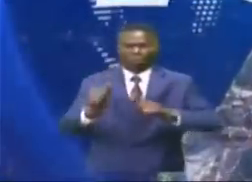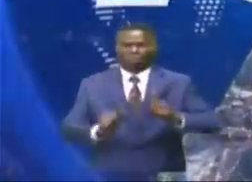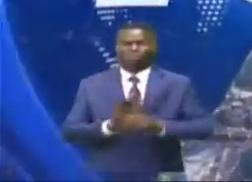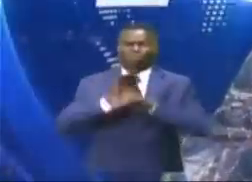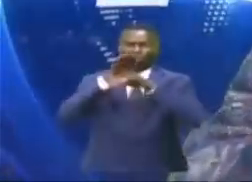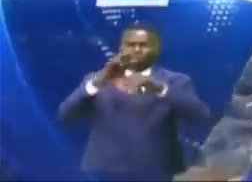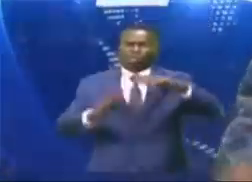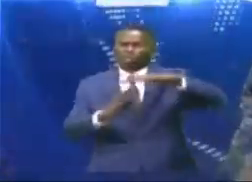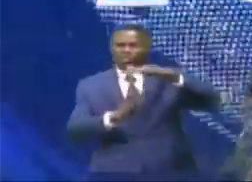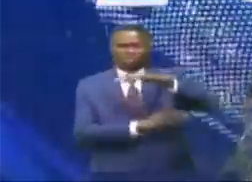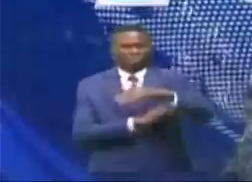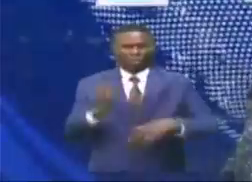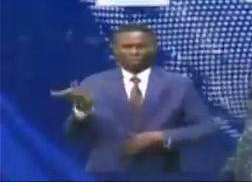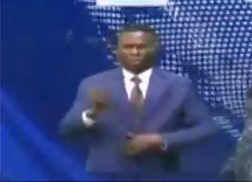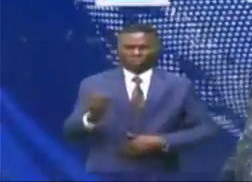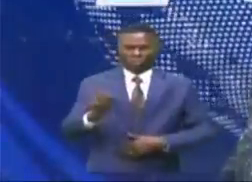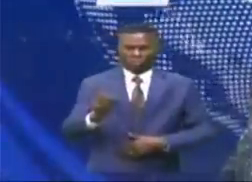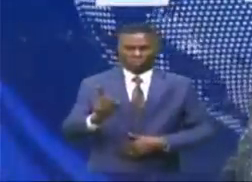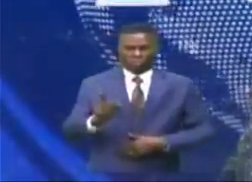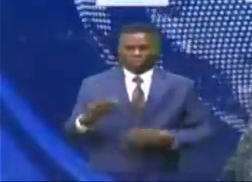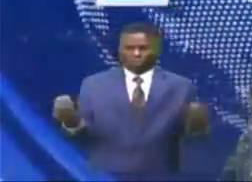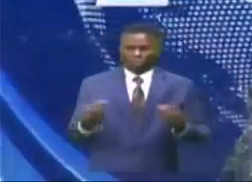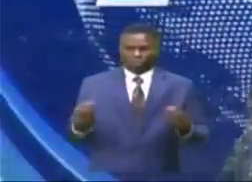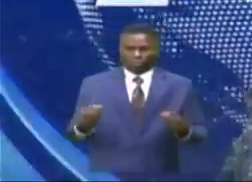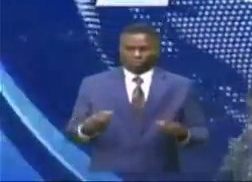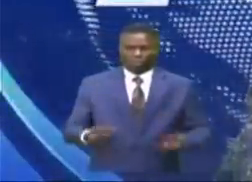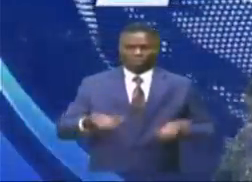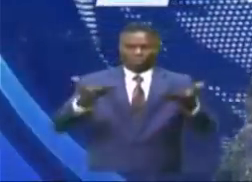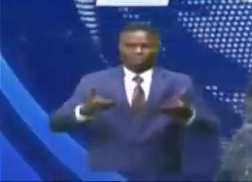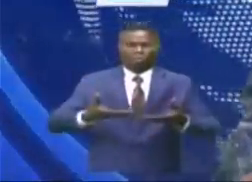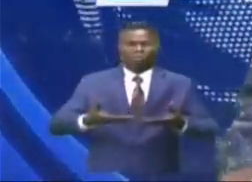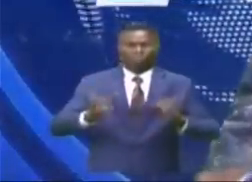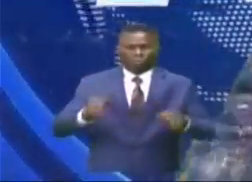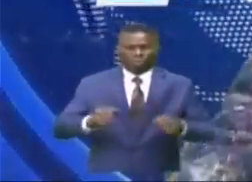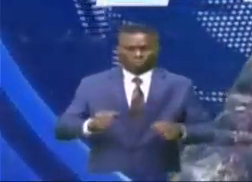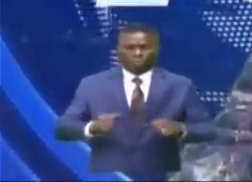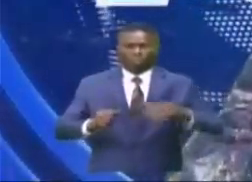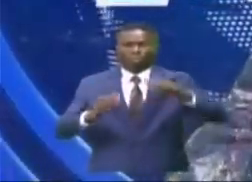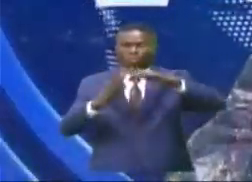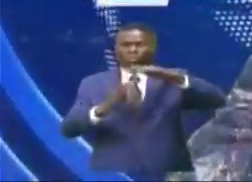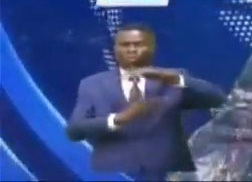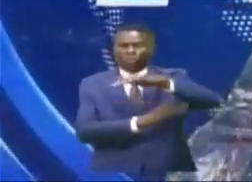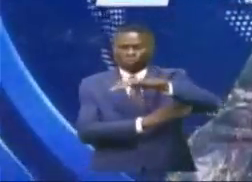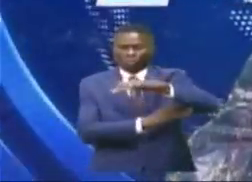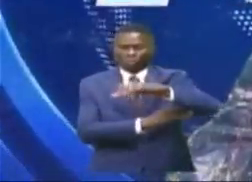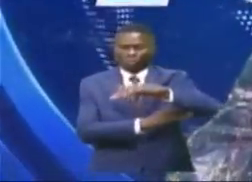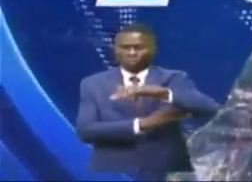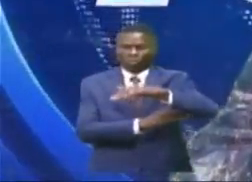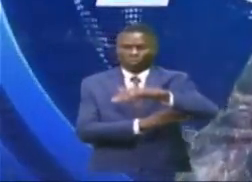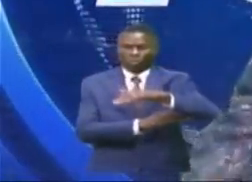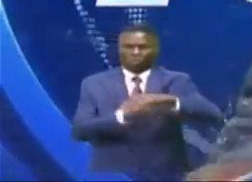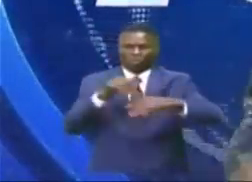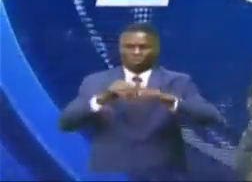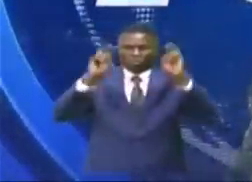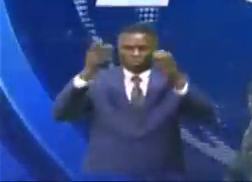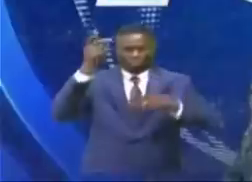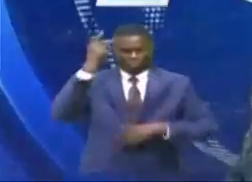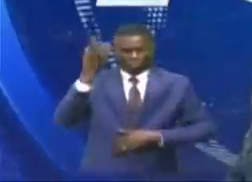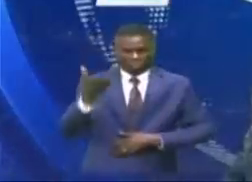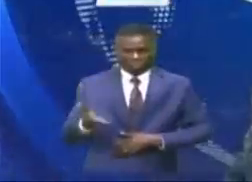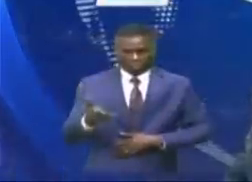de monter pour quelque motif que ce soit sur un seau de mouton érigé dans la ville de